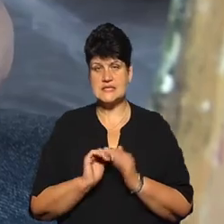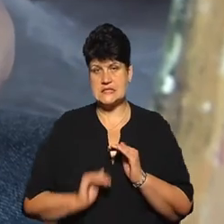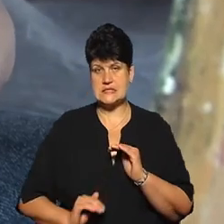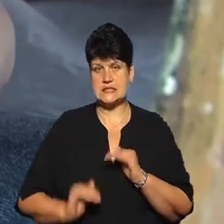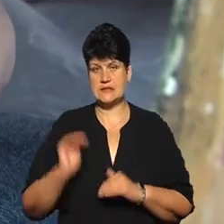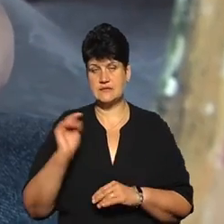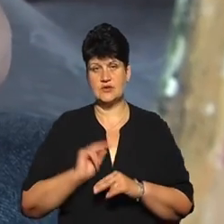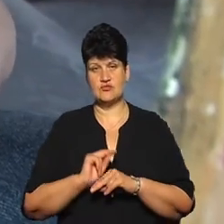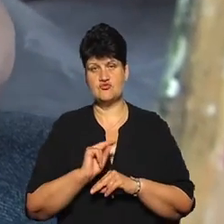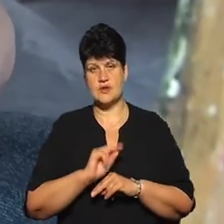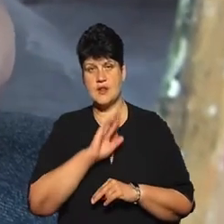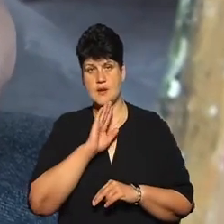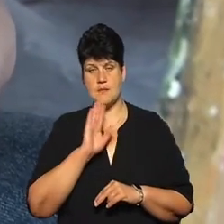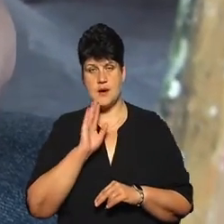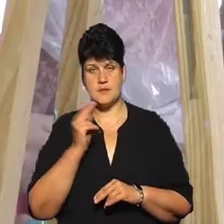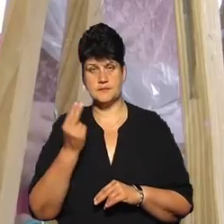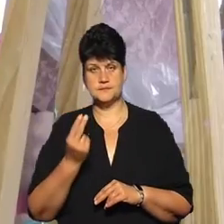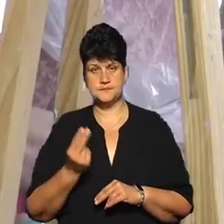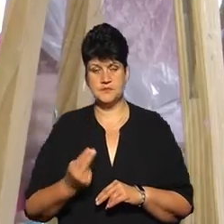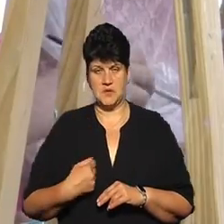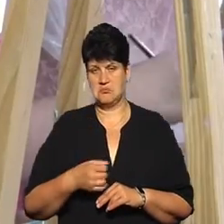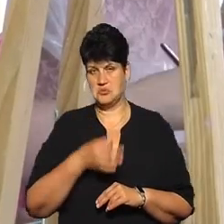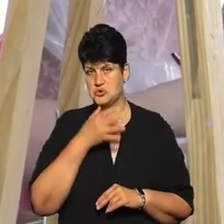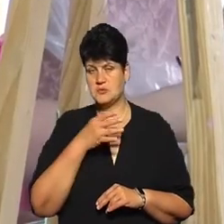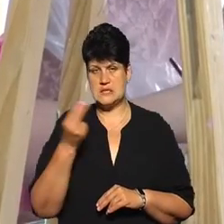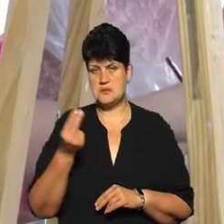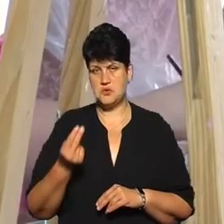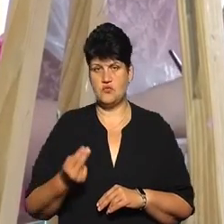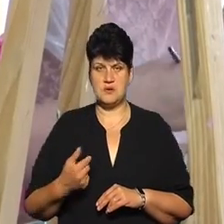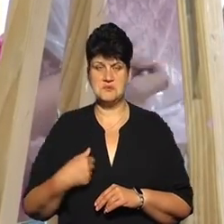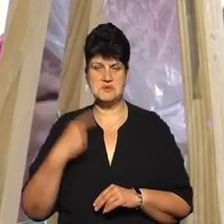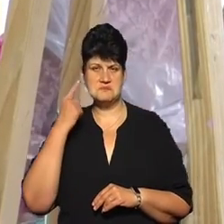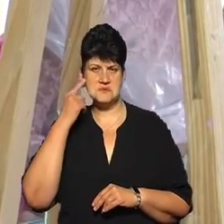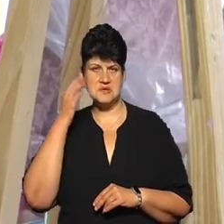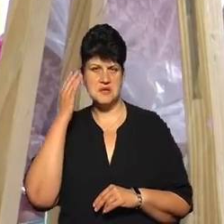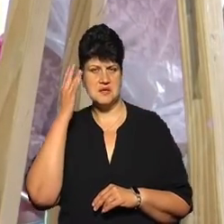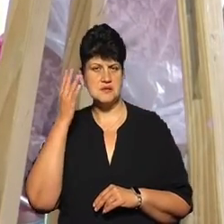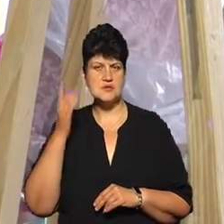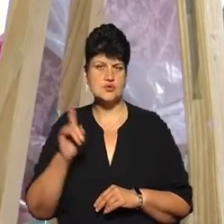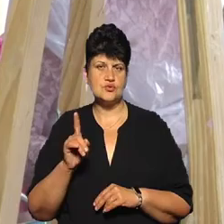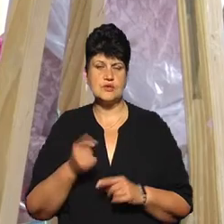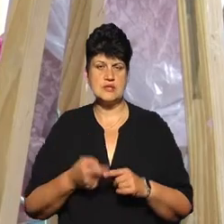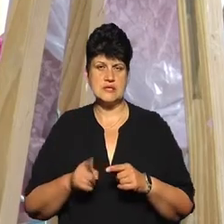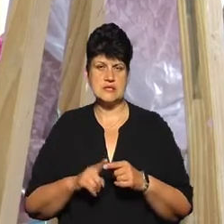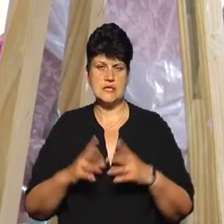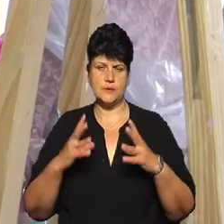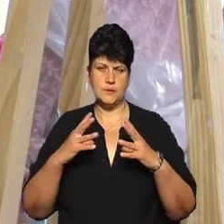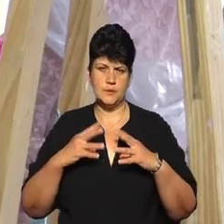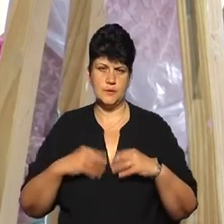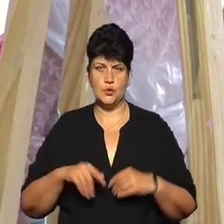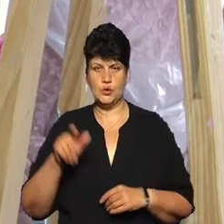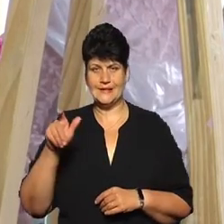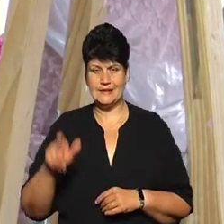вчила мама. Мені подобається малювання і мені здається, що це заспокоює людину і дає